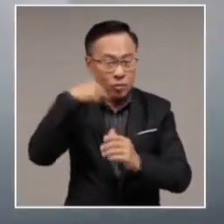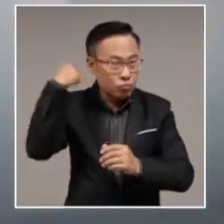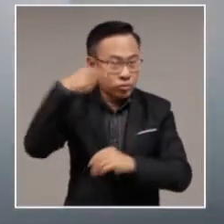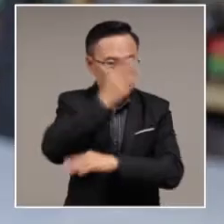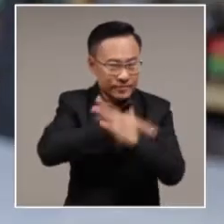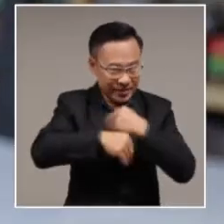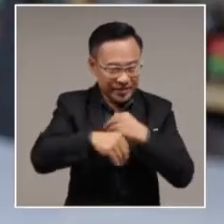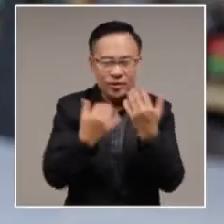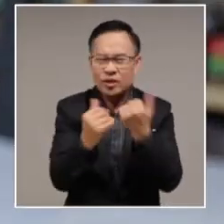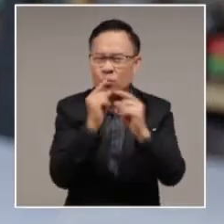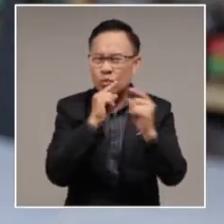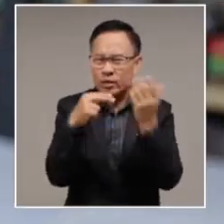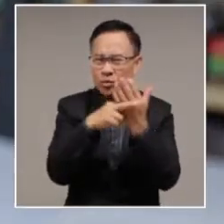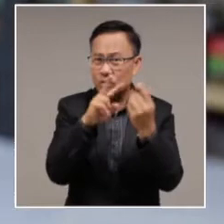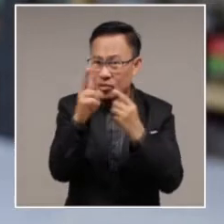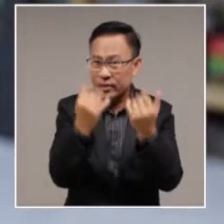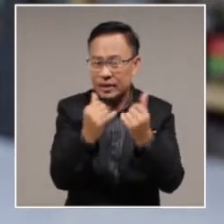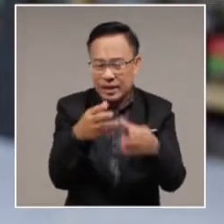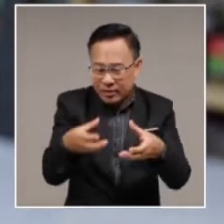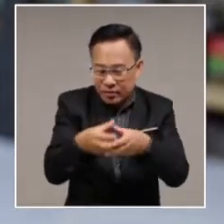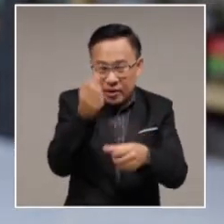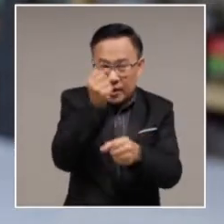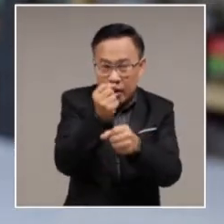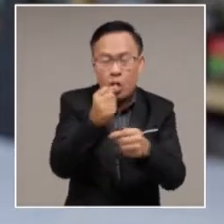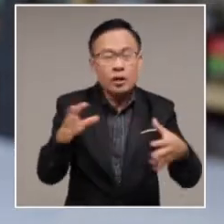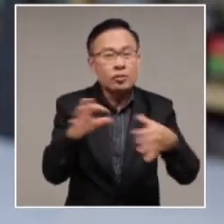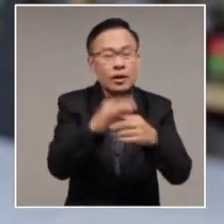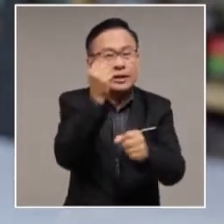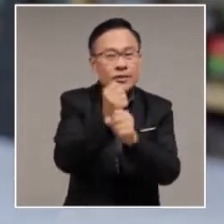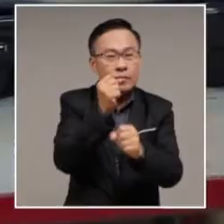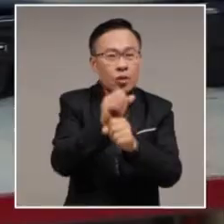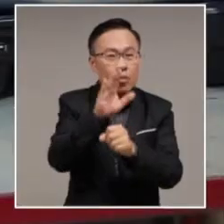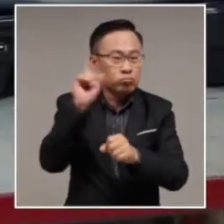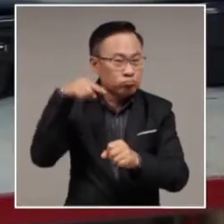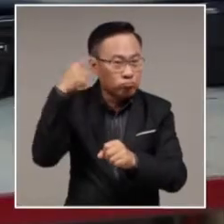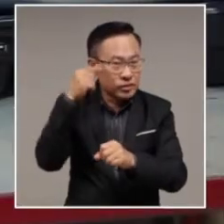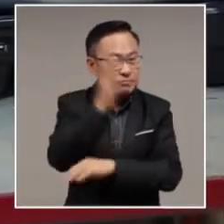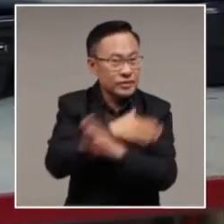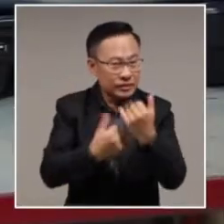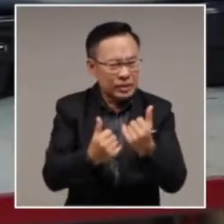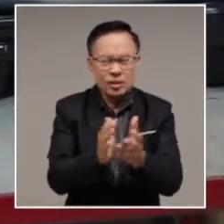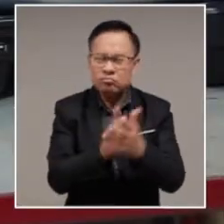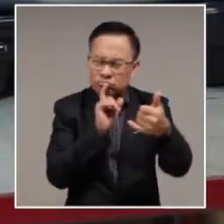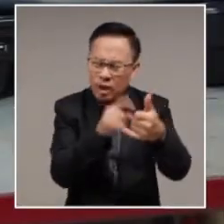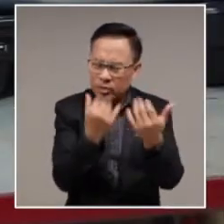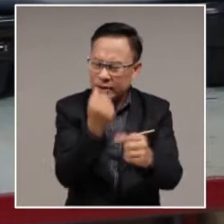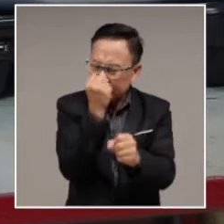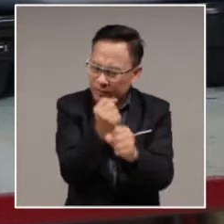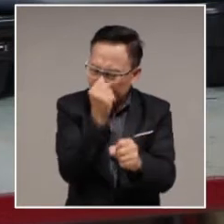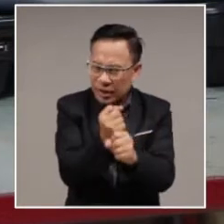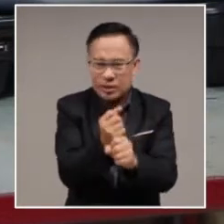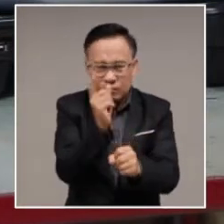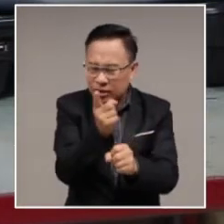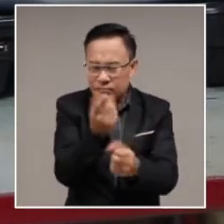ผู้ชมคะมาในช่วงนี้เดี๋ยวเราจะมาพูดคุยถึงงานที่พี่นุ้ยทำอยู่ในทุกวันนี้กันดีกว่าทุกวันนี้พี่นุ้ยเองทำงานเรียกว่าเป็นงานหลักของเ